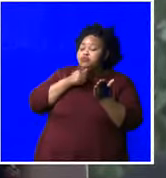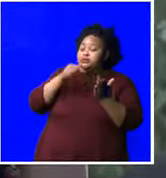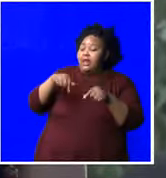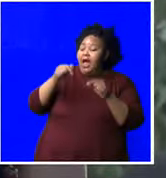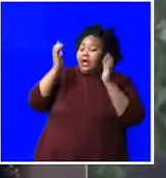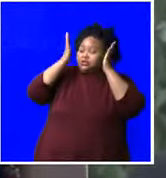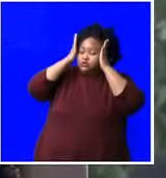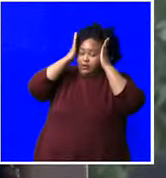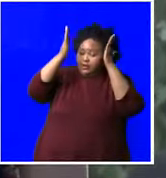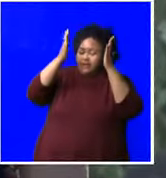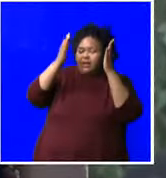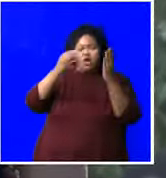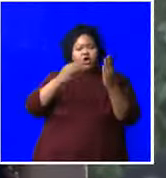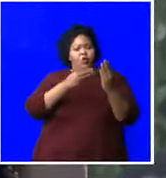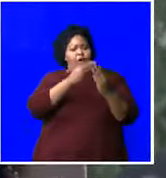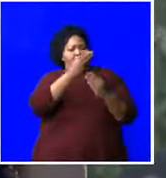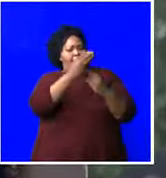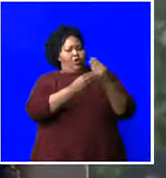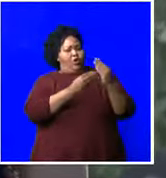live